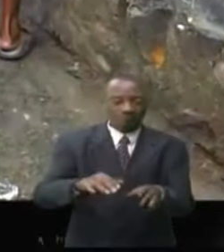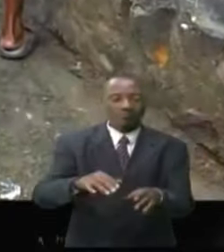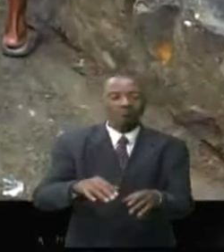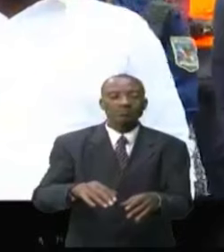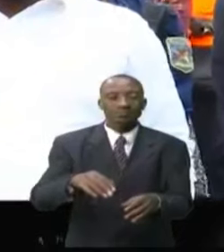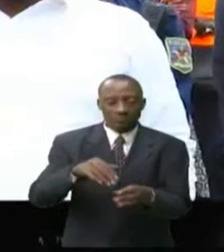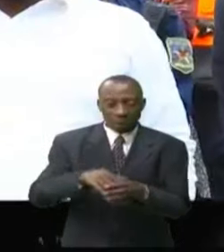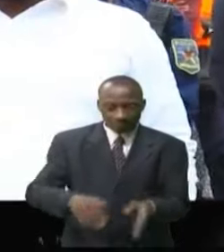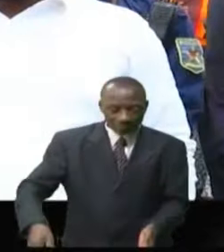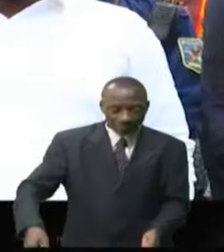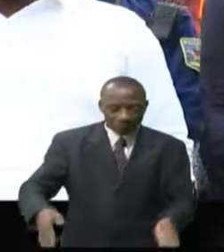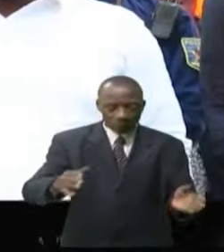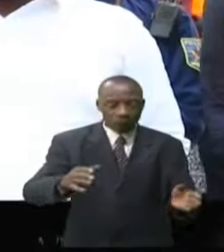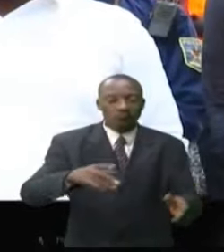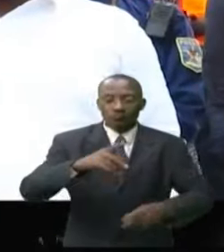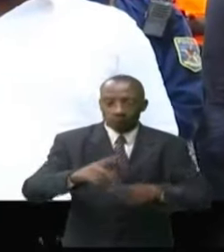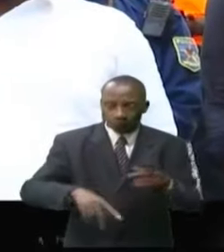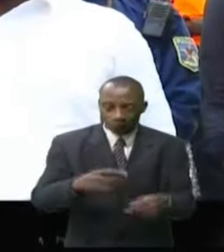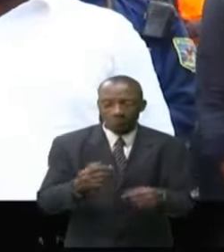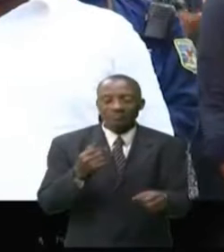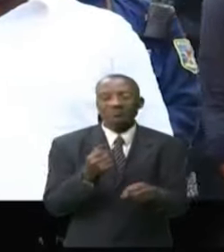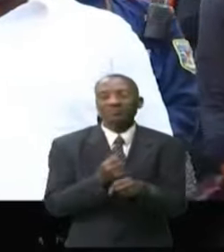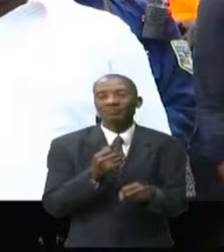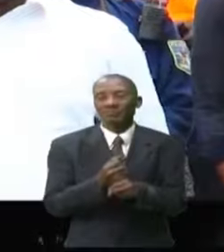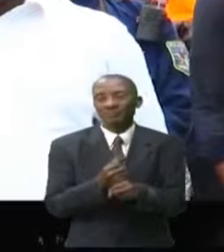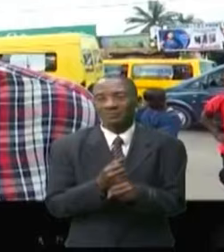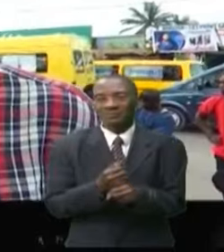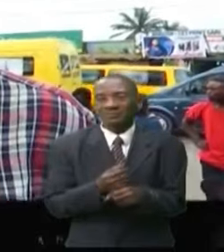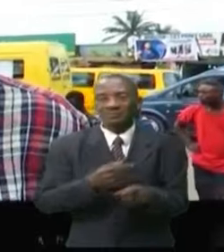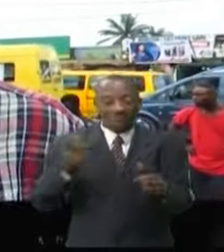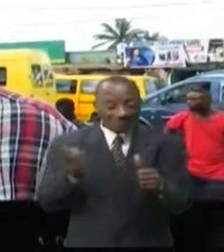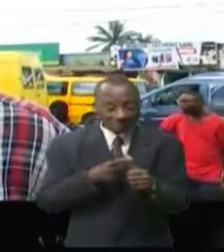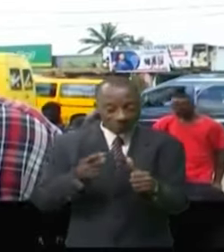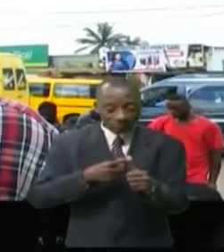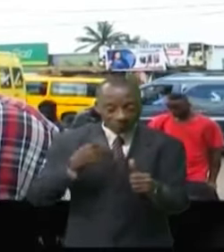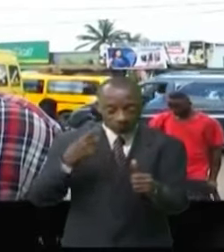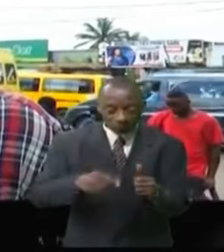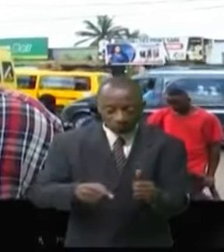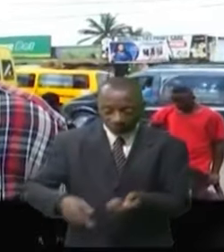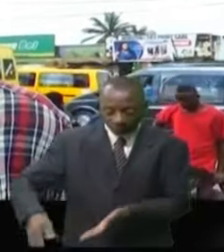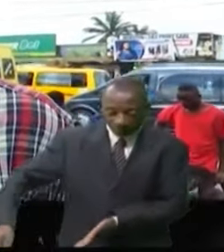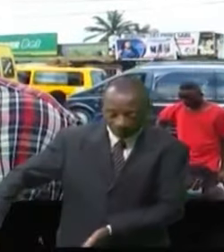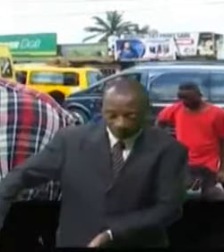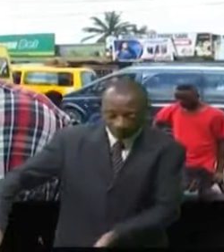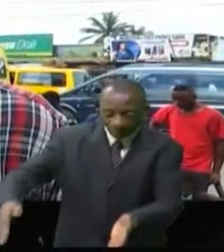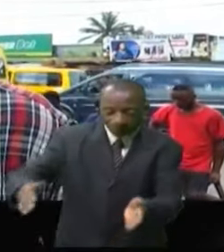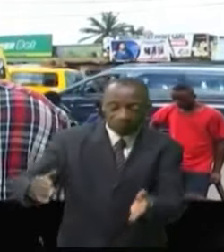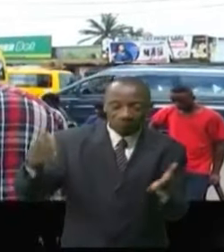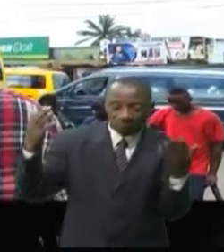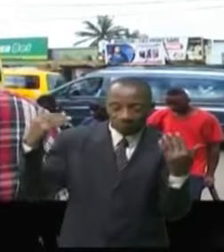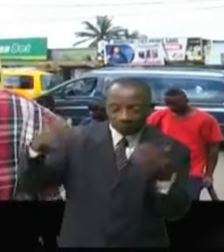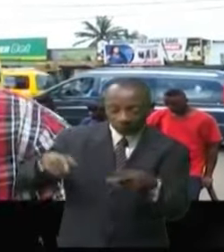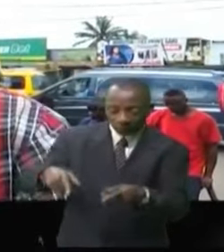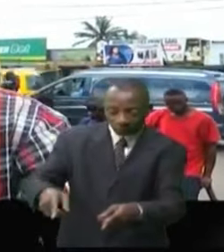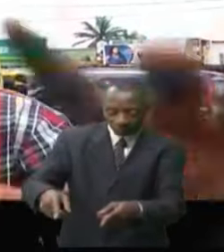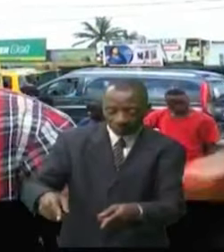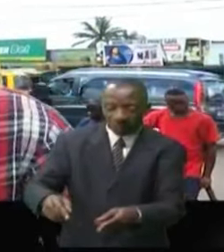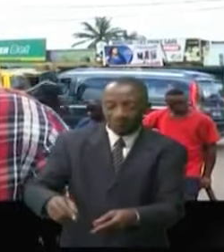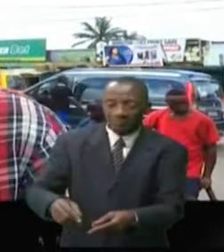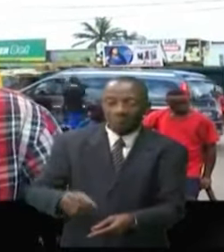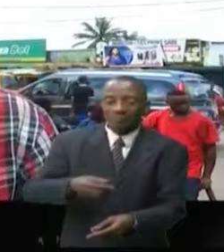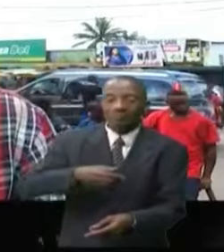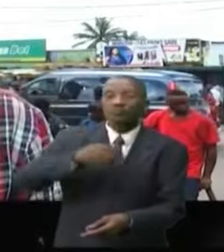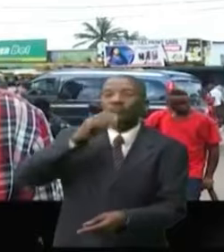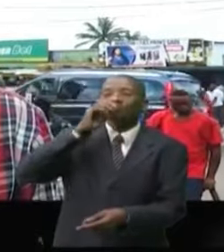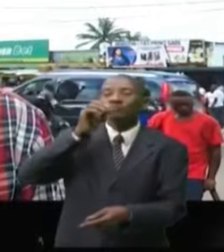bourgouè promet des sanctions en cas d'incivisme nous sommes en train d'interpeller la conscience collective surtout pour les habitants